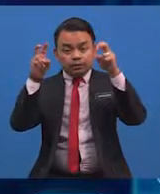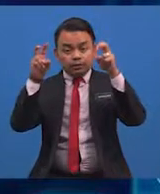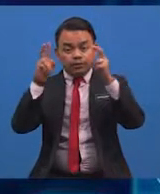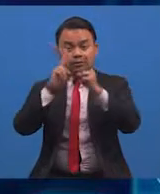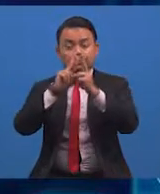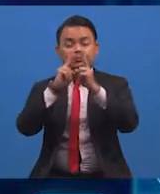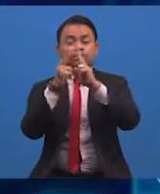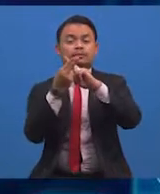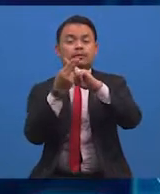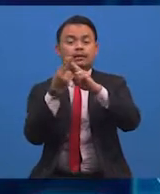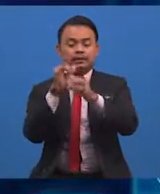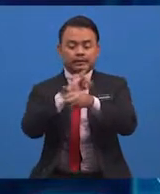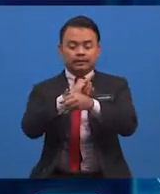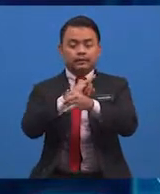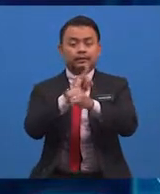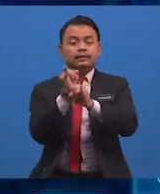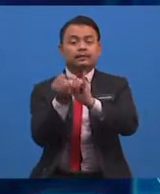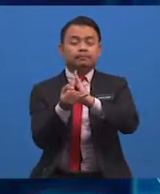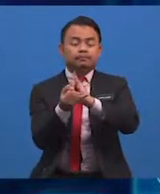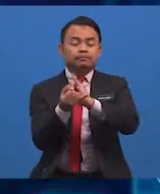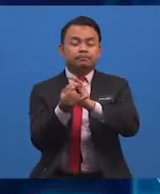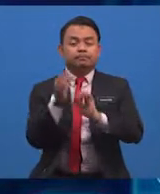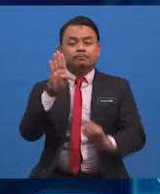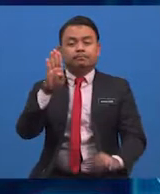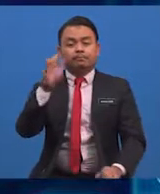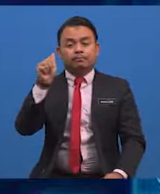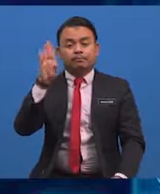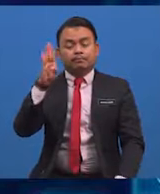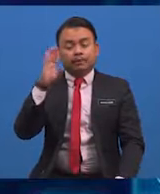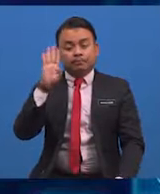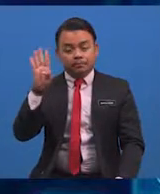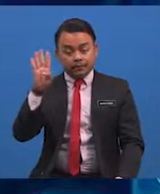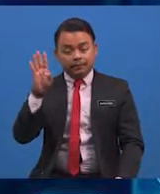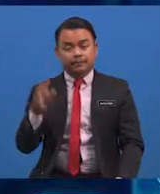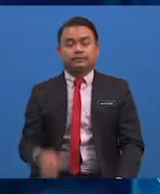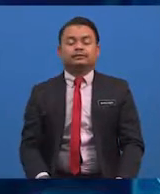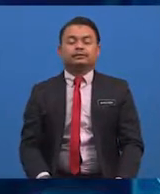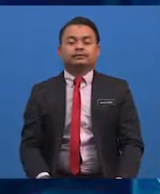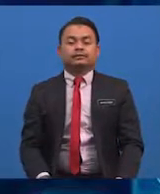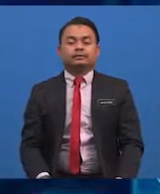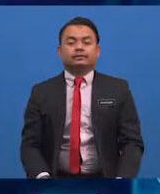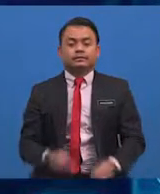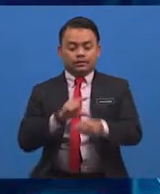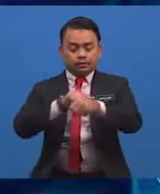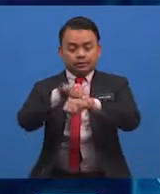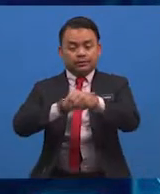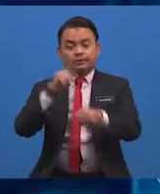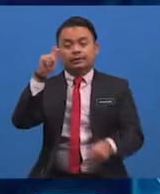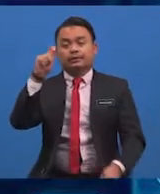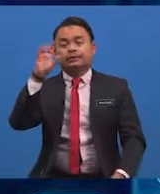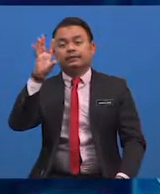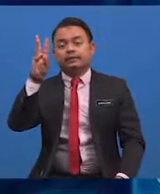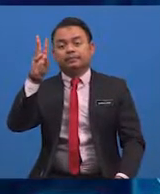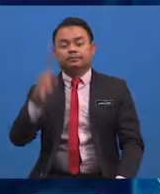bab keempat, semester 2, subjek geografi tingkatan 6. Cikgu berharap